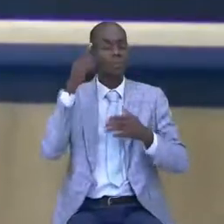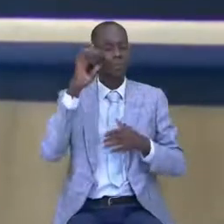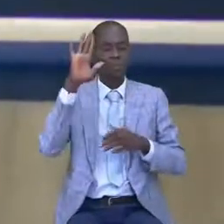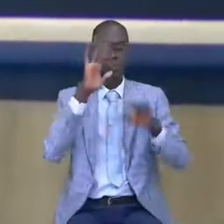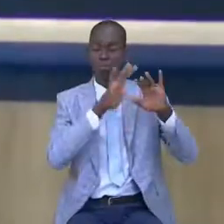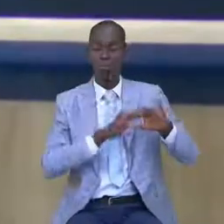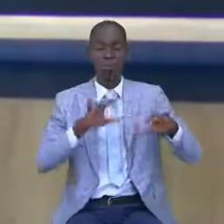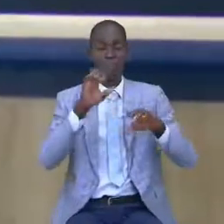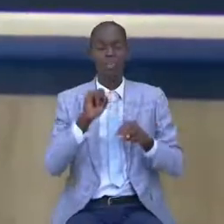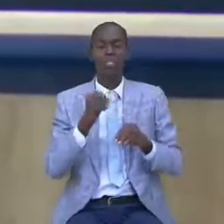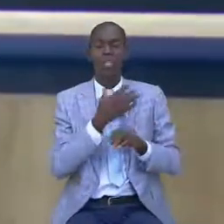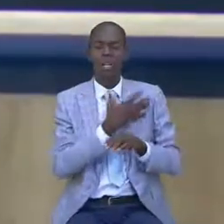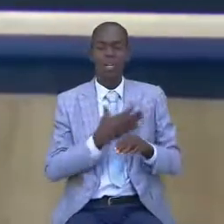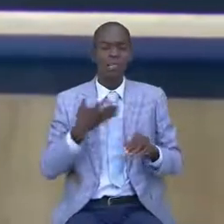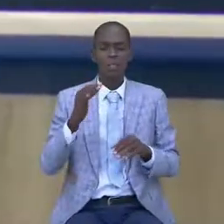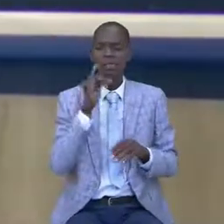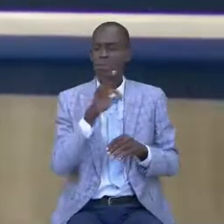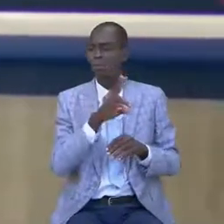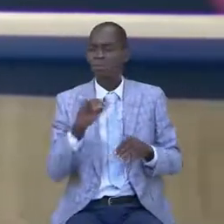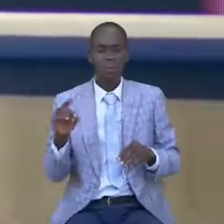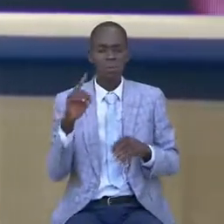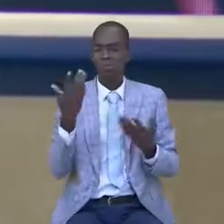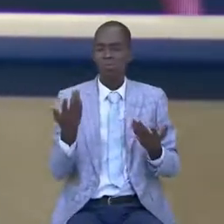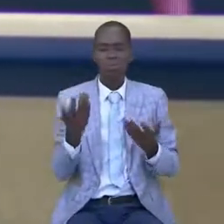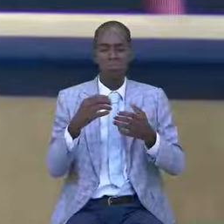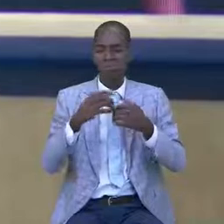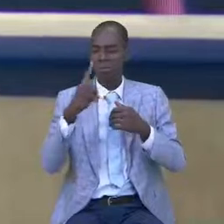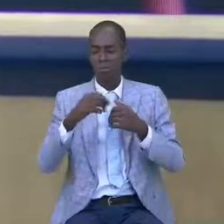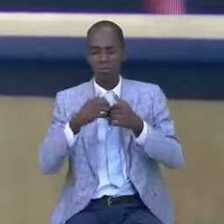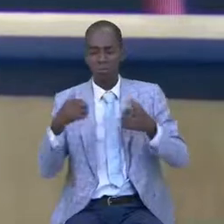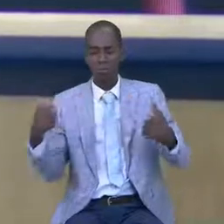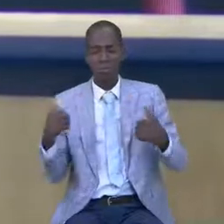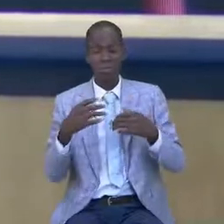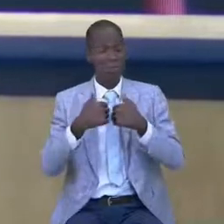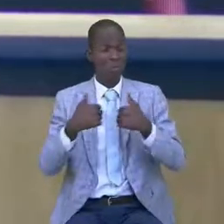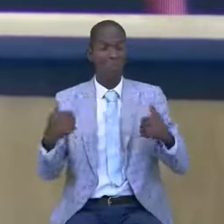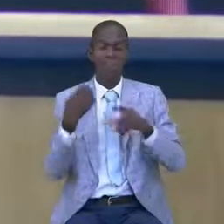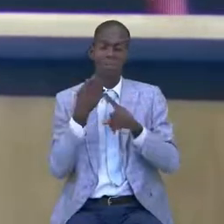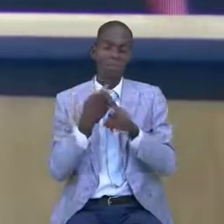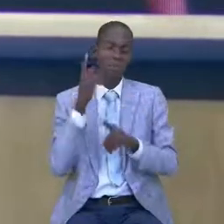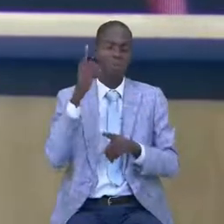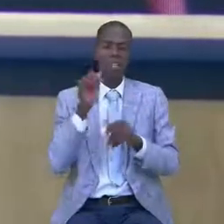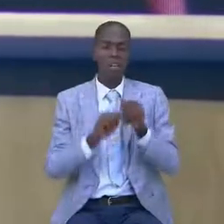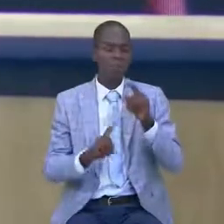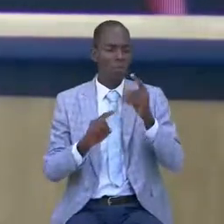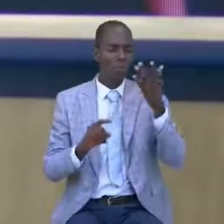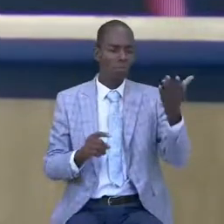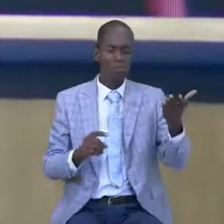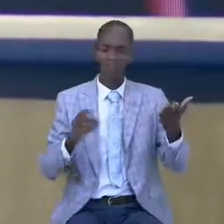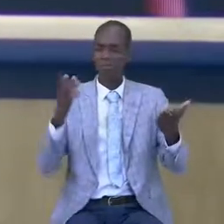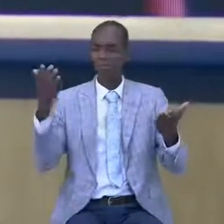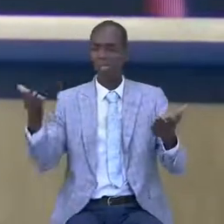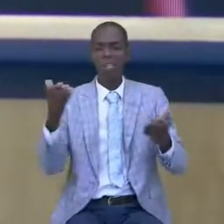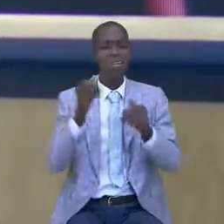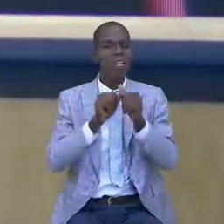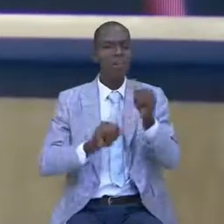amour. Merci pour ta compassion. Merci pour ta miséricorde. Il n'y a pas de distinction, de discrimination.